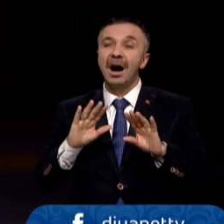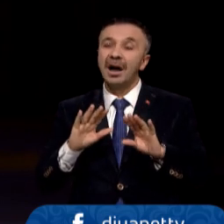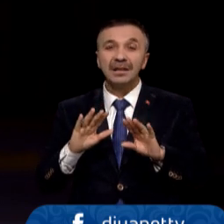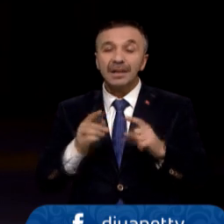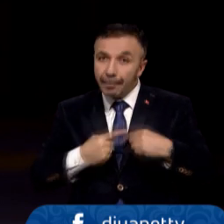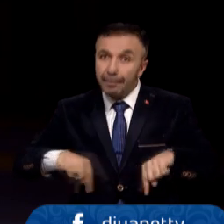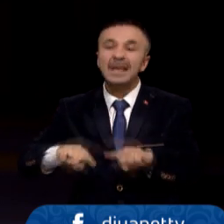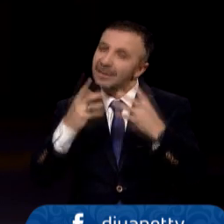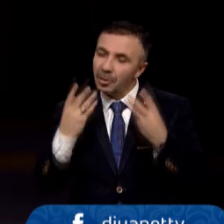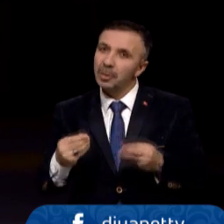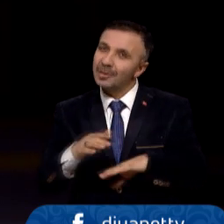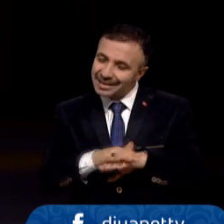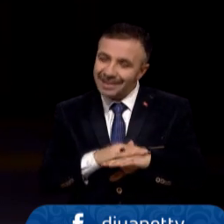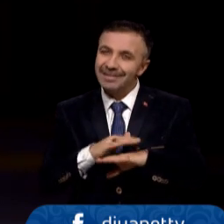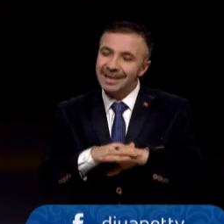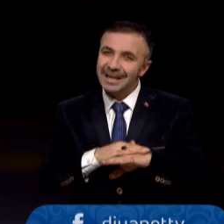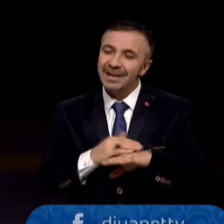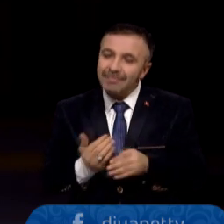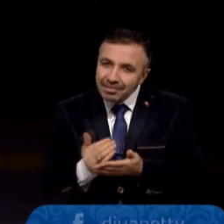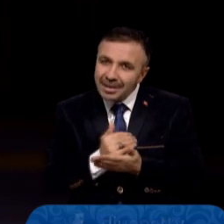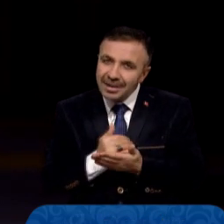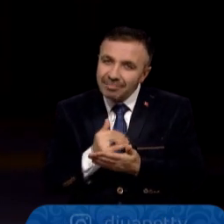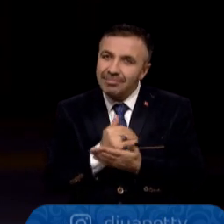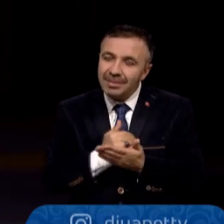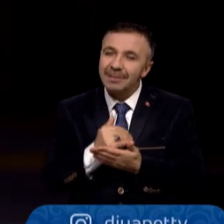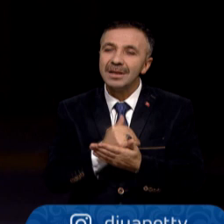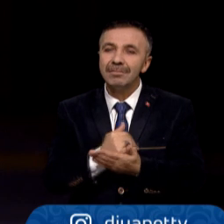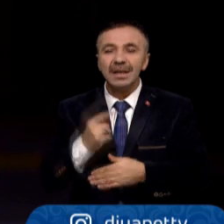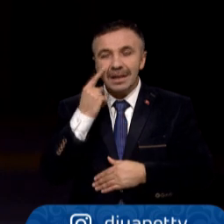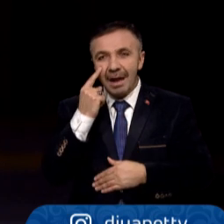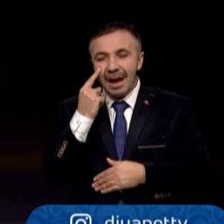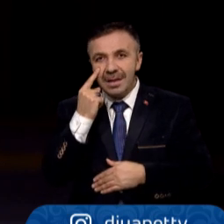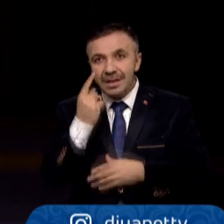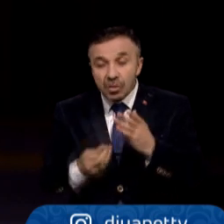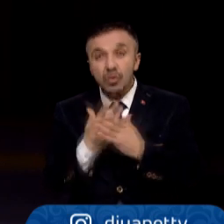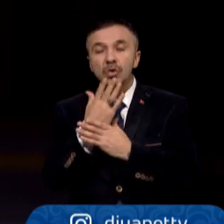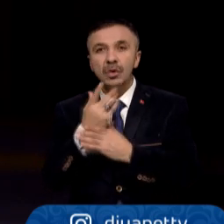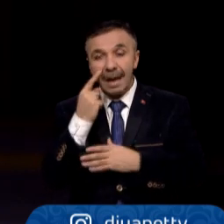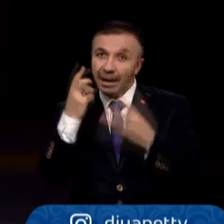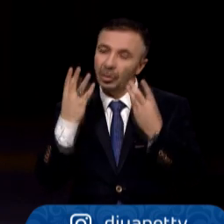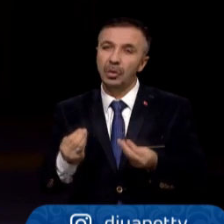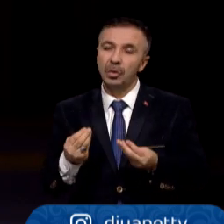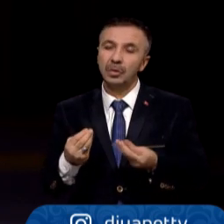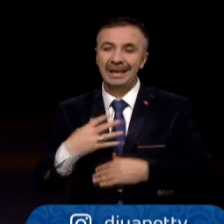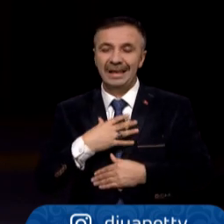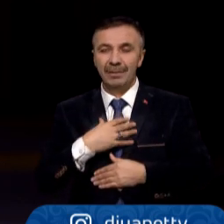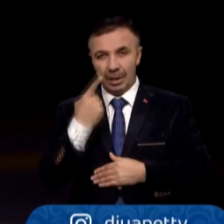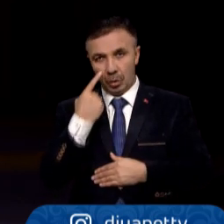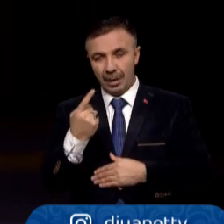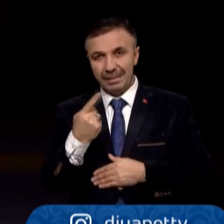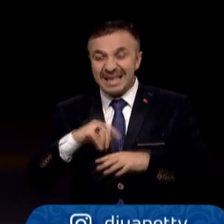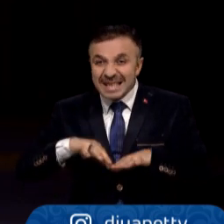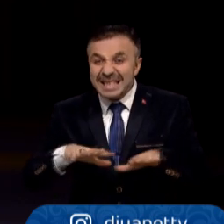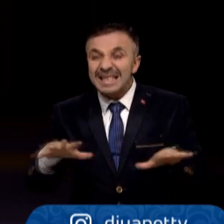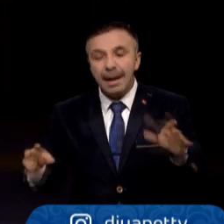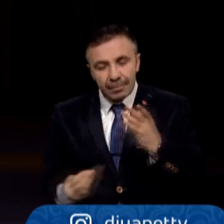artık bak biz oluyoruz yavaş yavaş var bir birikim meydana geliyor bir devlet oluyoruz kendimize